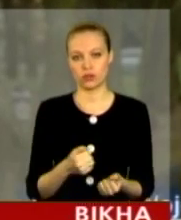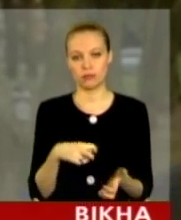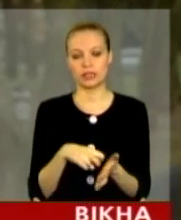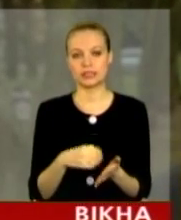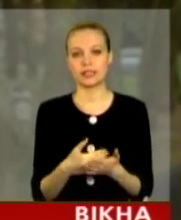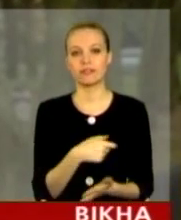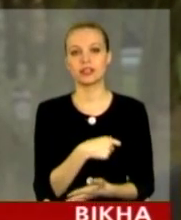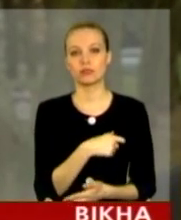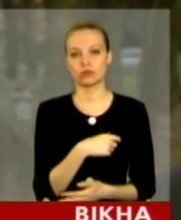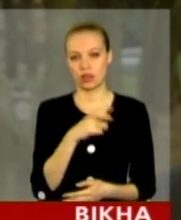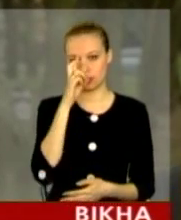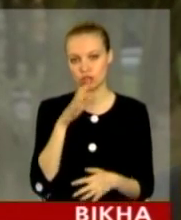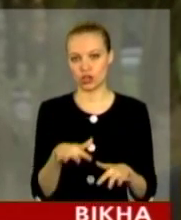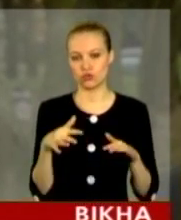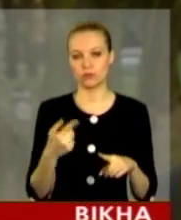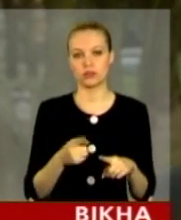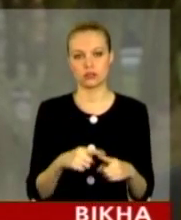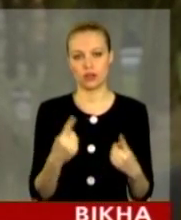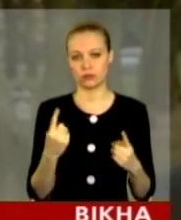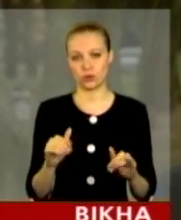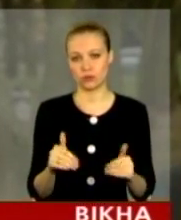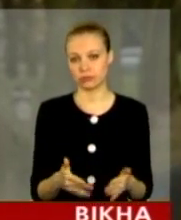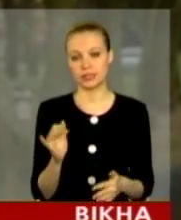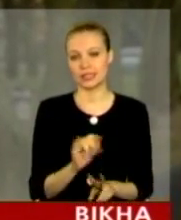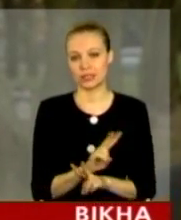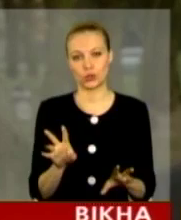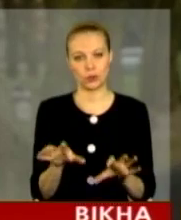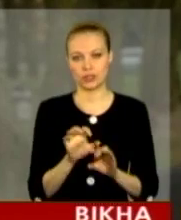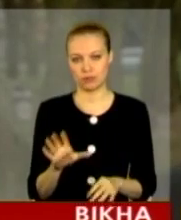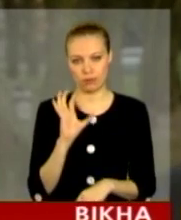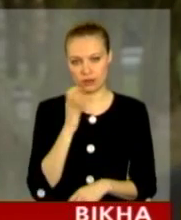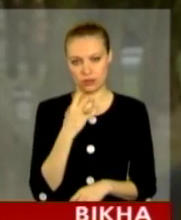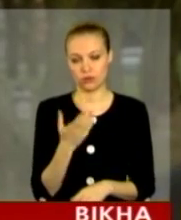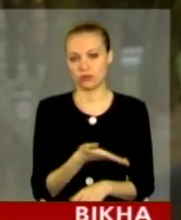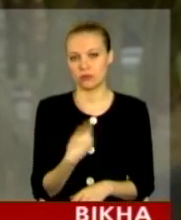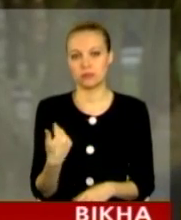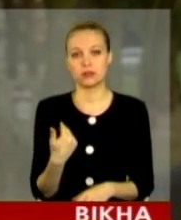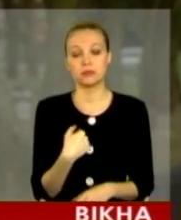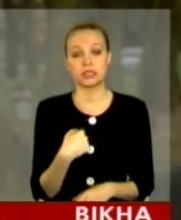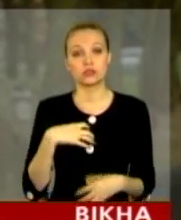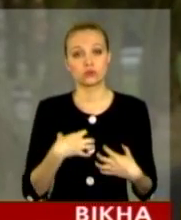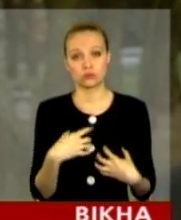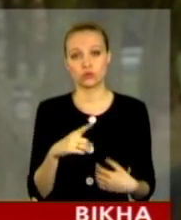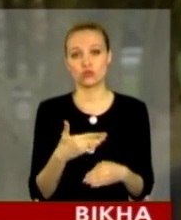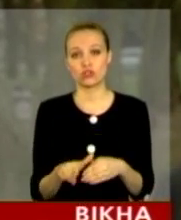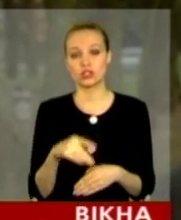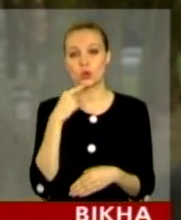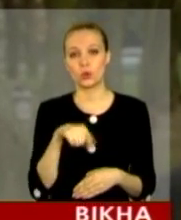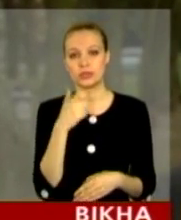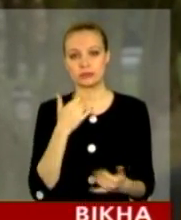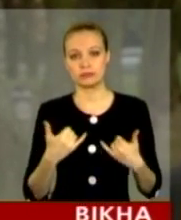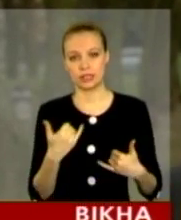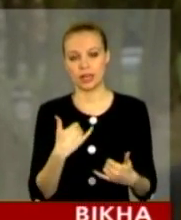від депутата Російської Держдуми. Це курйозна пропозиція, і ніхто не сприймає її всерйоз. Мені сумно, що частина російської еліти